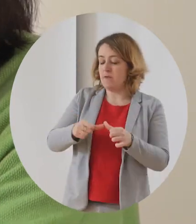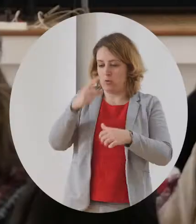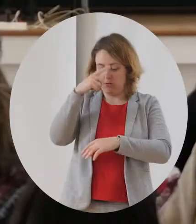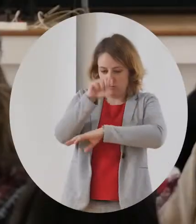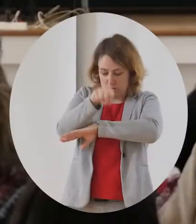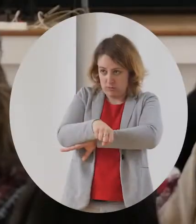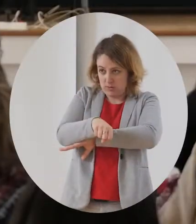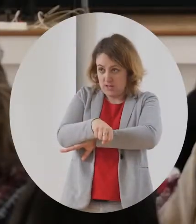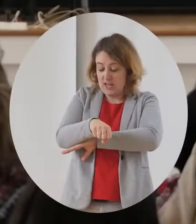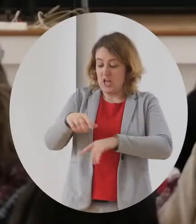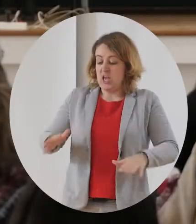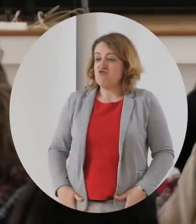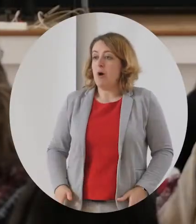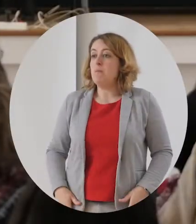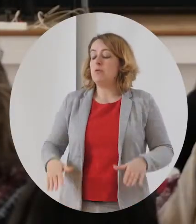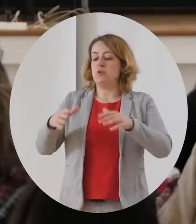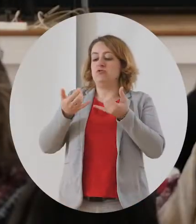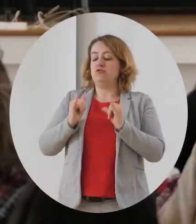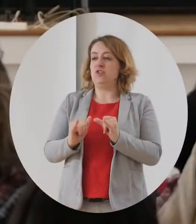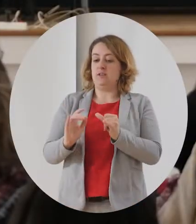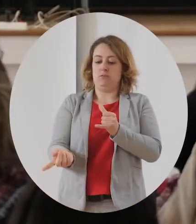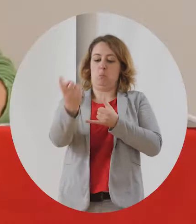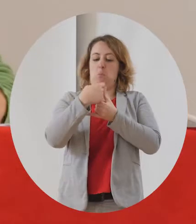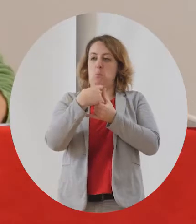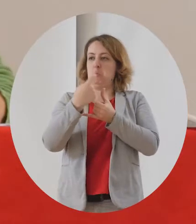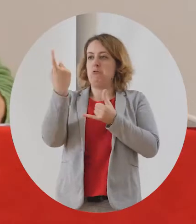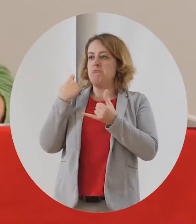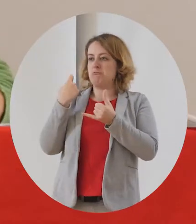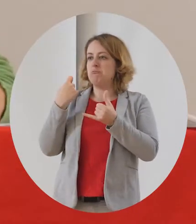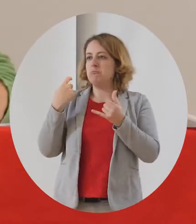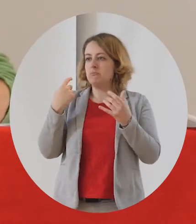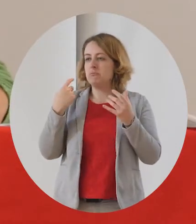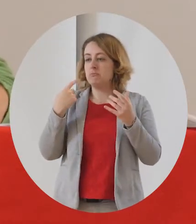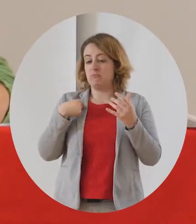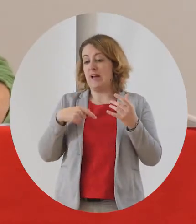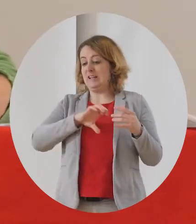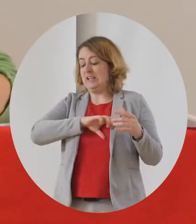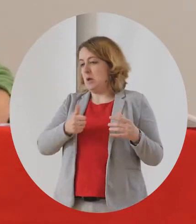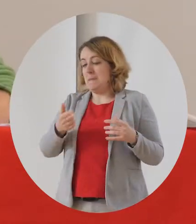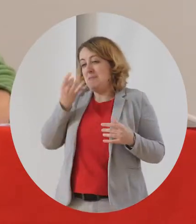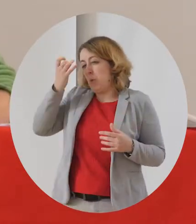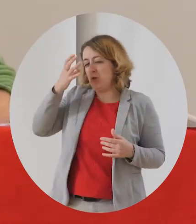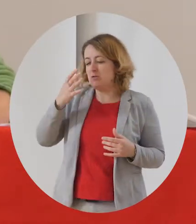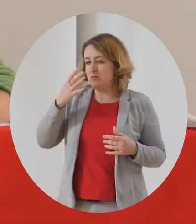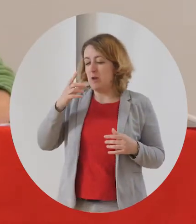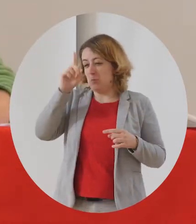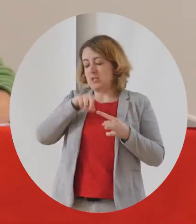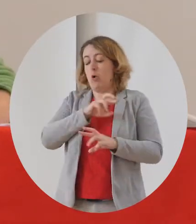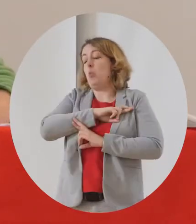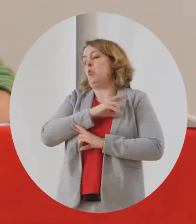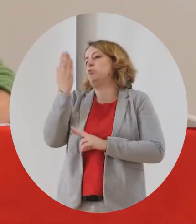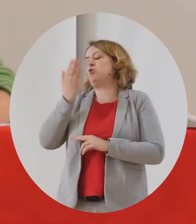qui mettaient la tête sur la table et les jambes sur le dossier de la chaise. Chercher des positions, n'importe quoi, pour pouvoir